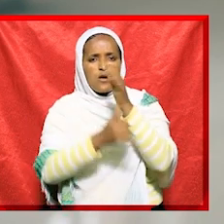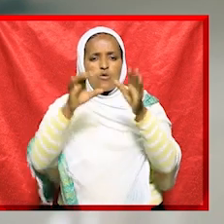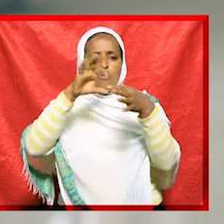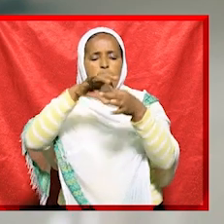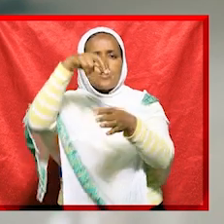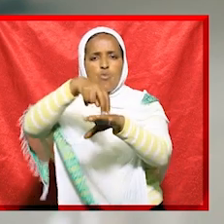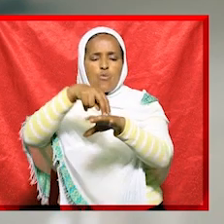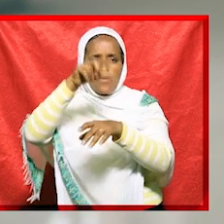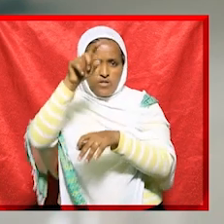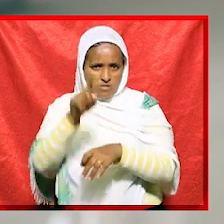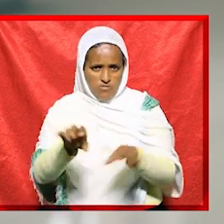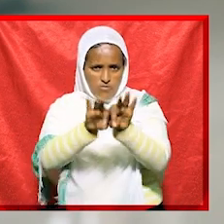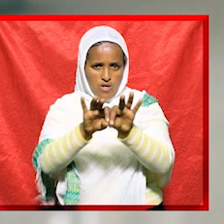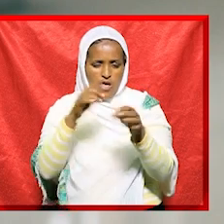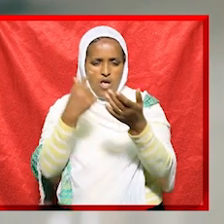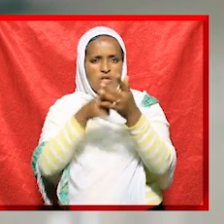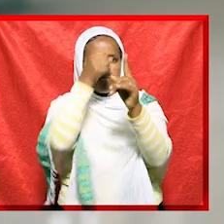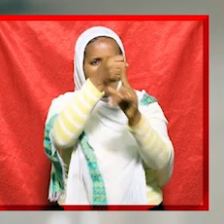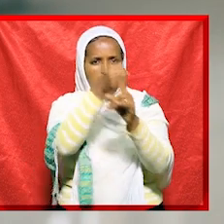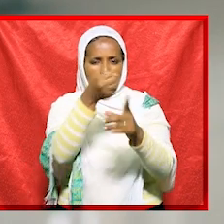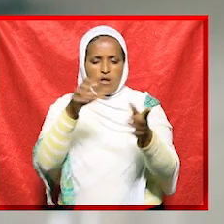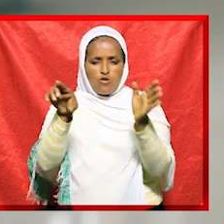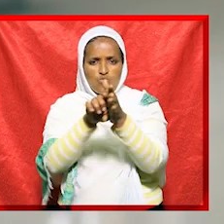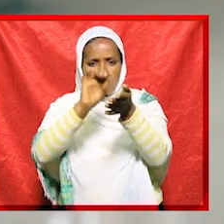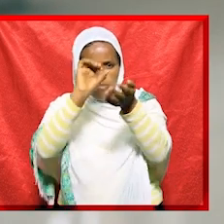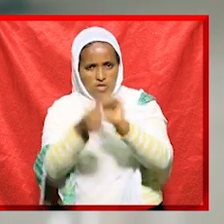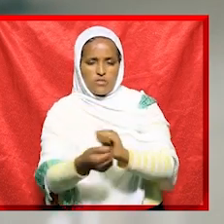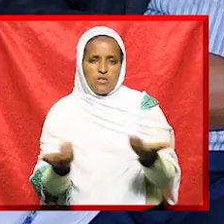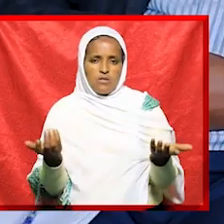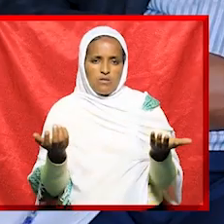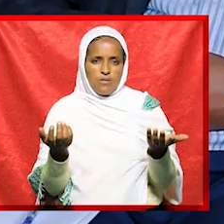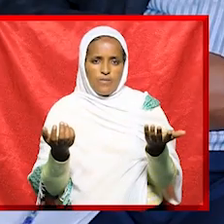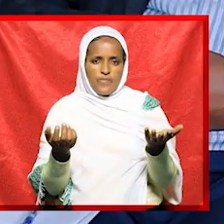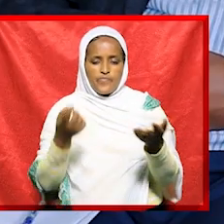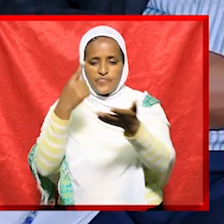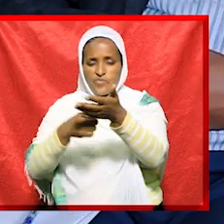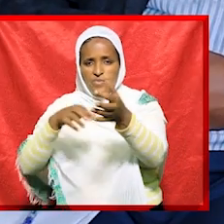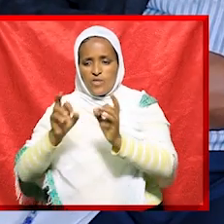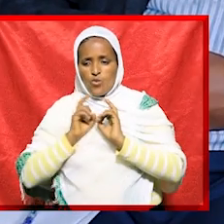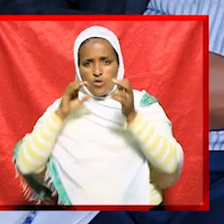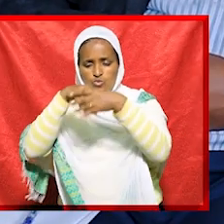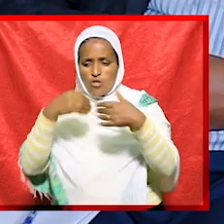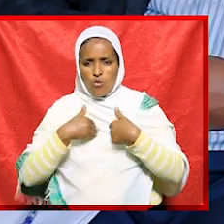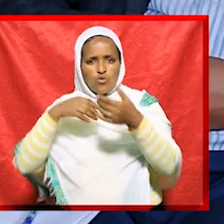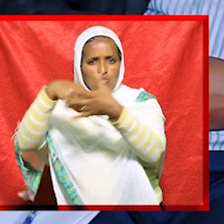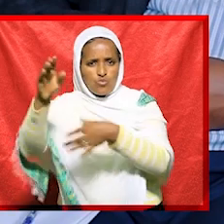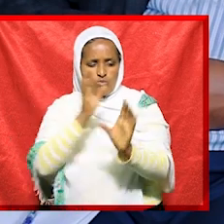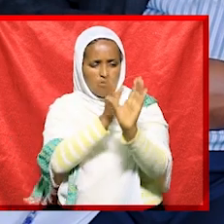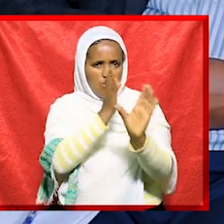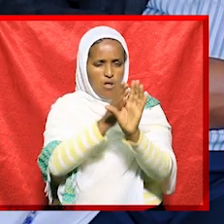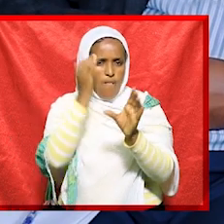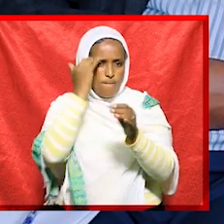ማህበር ሊቋቋም ያስፈልጋል። ይሄንን የሚዋጋ ህጉን የሚያስቀይር ከዛ ህይወት ውስጥ ያሉት እንዲወጡ በስነ ልቦና